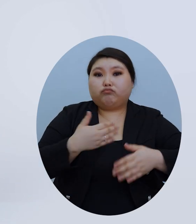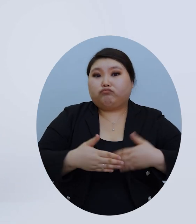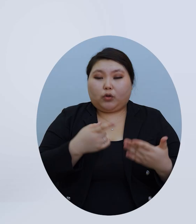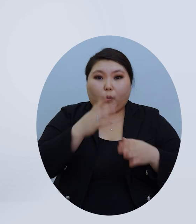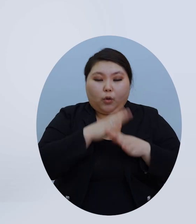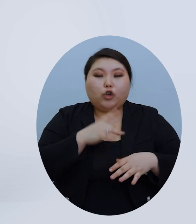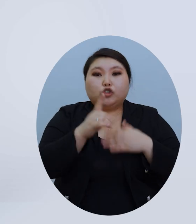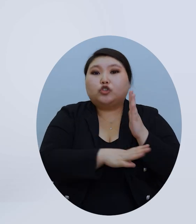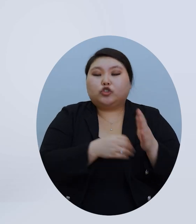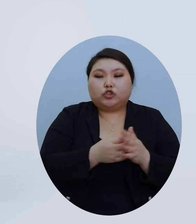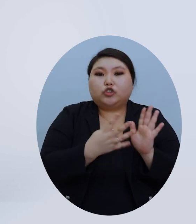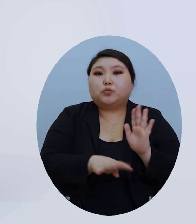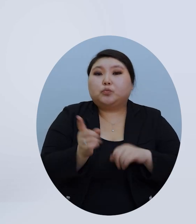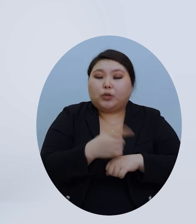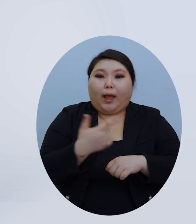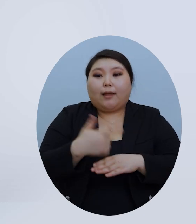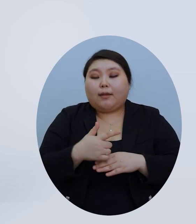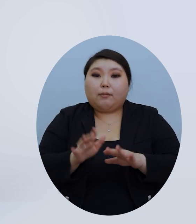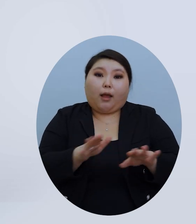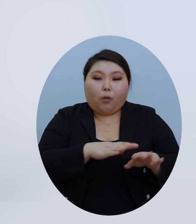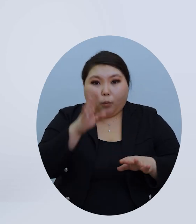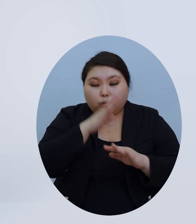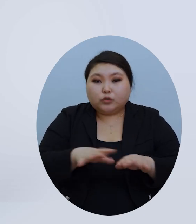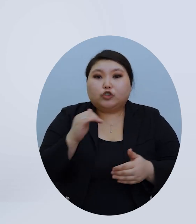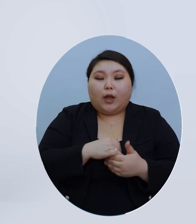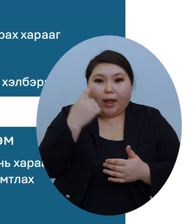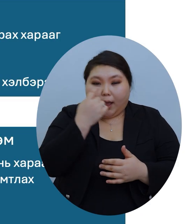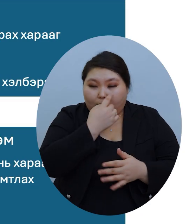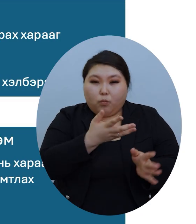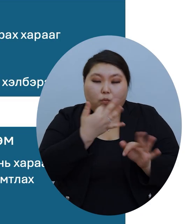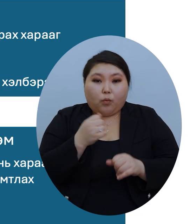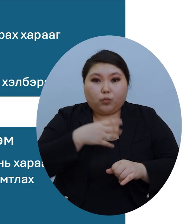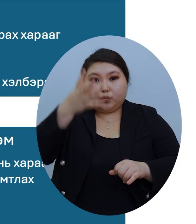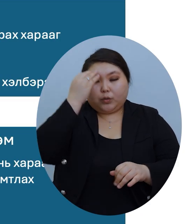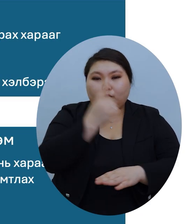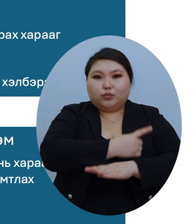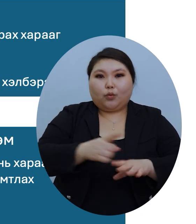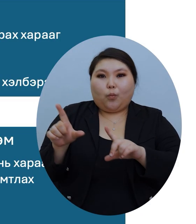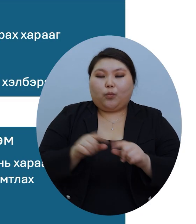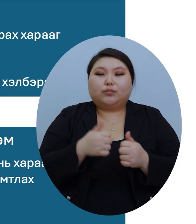нь хүүхдүүдийн дунд хараа муудах эрсдлийг үр дүнтэйгээр бууруулж чадсан юм а. Дараагийн арга нь